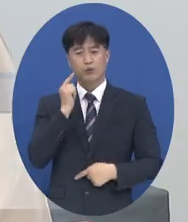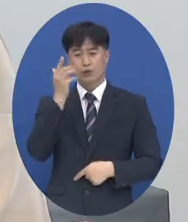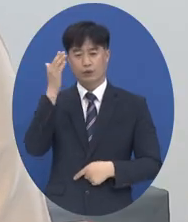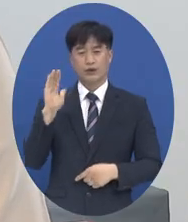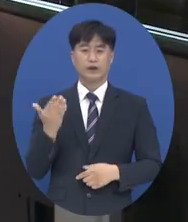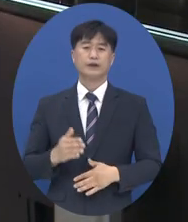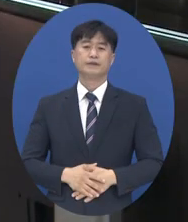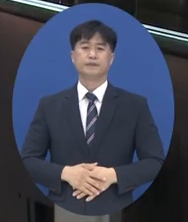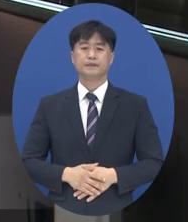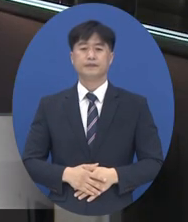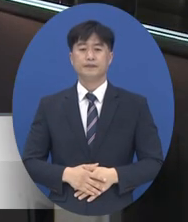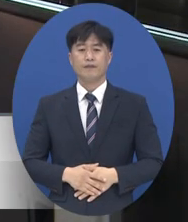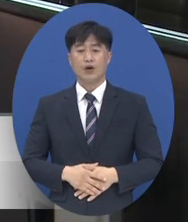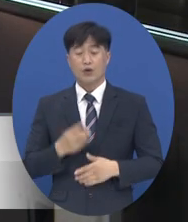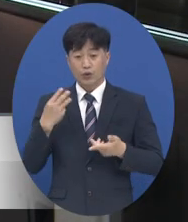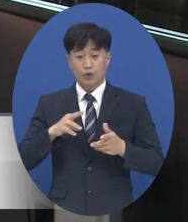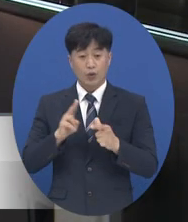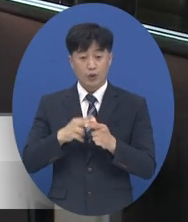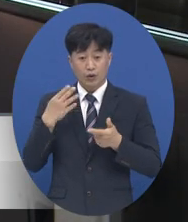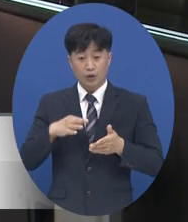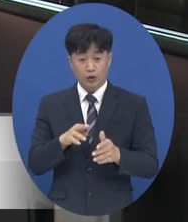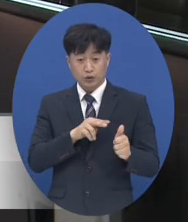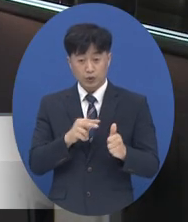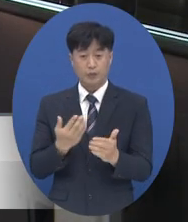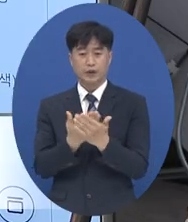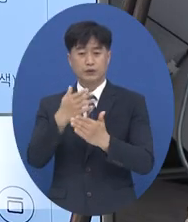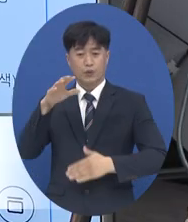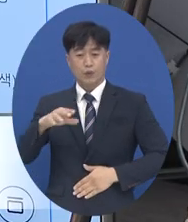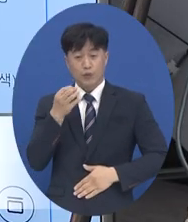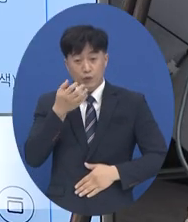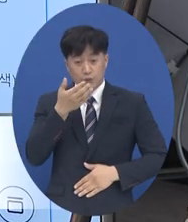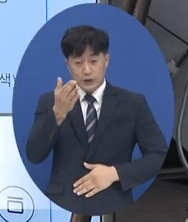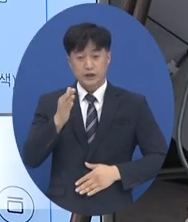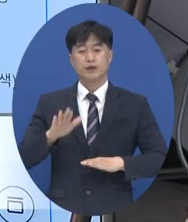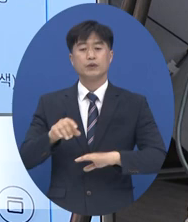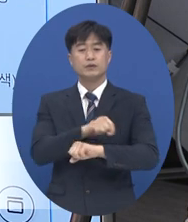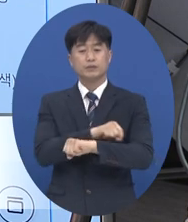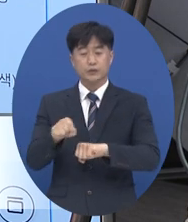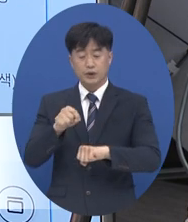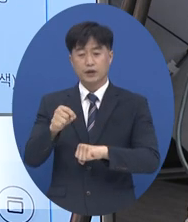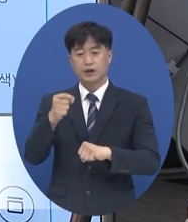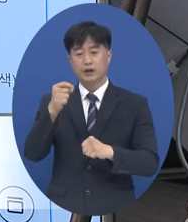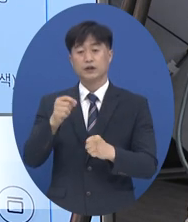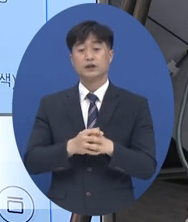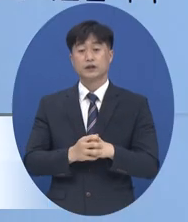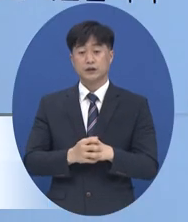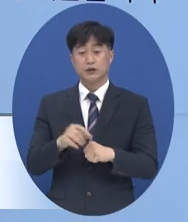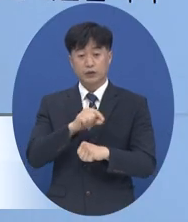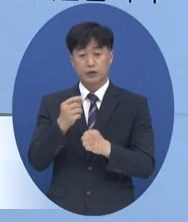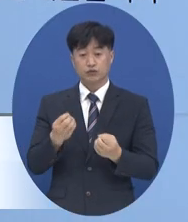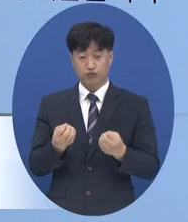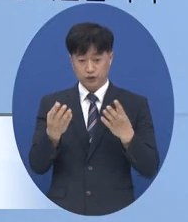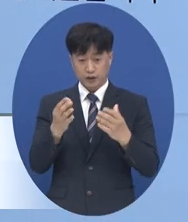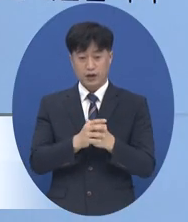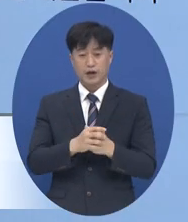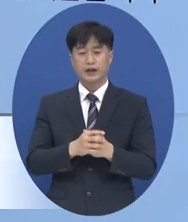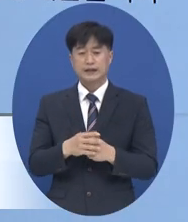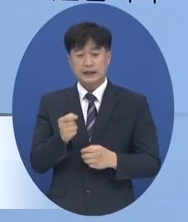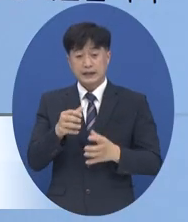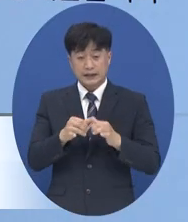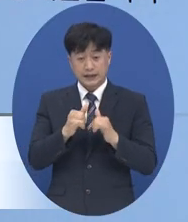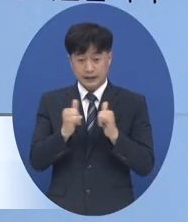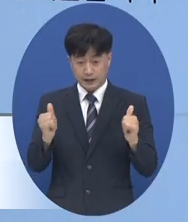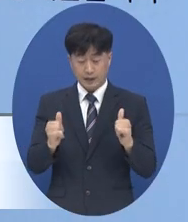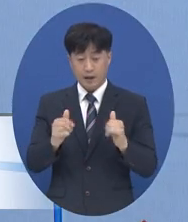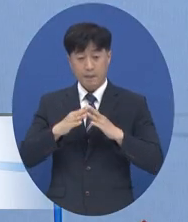영광입니다 경기도와 경기콘텐츠진흥원 이 선보인 이번 기획전에 는 돈에 소상공인 마을기업 그리고